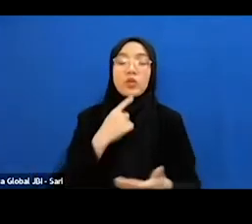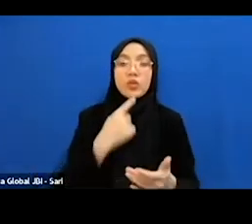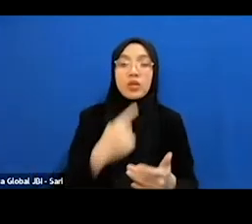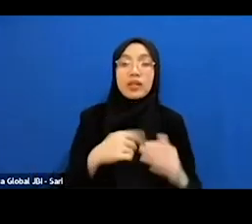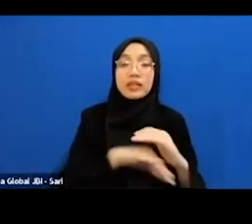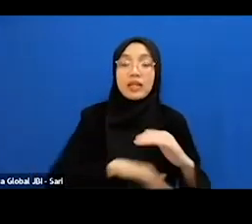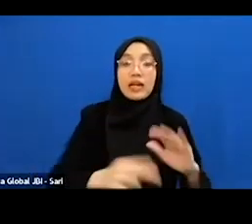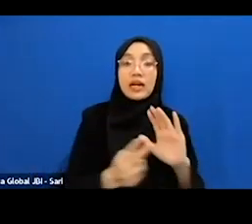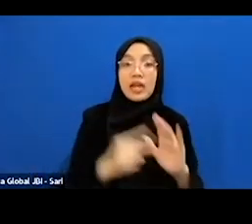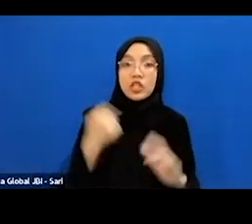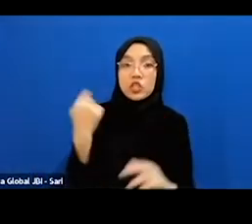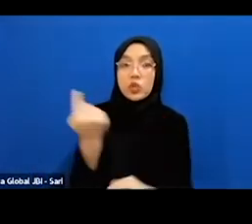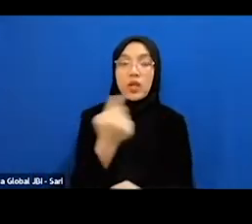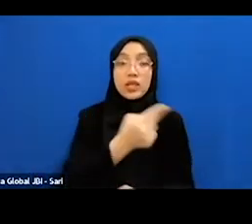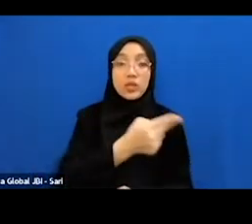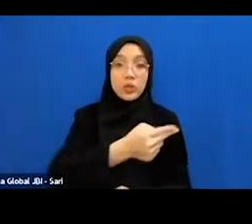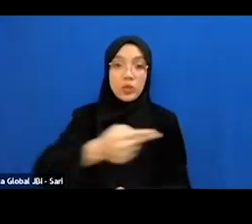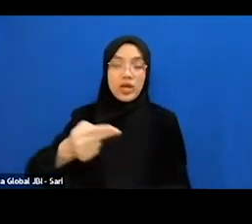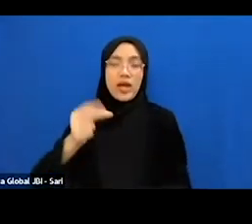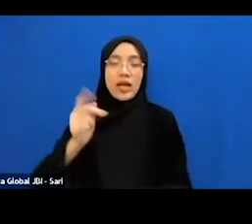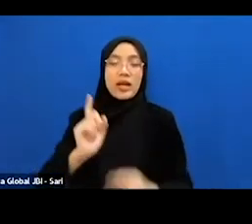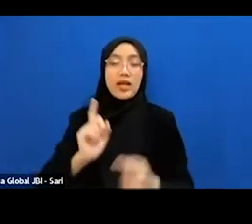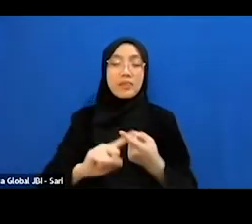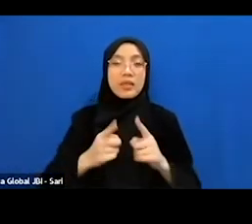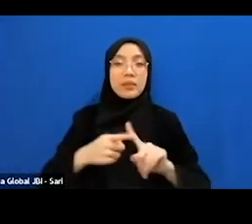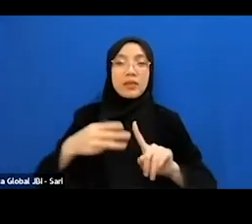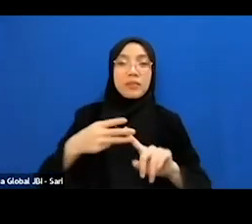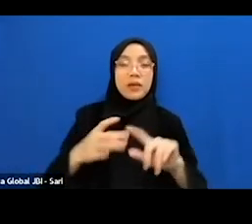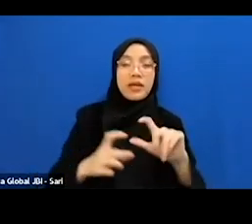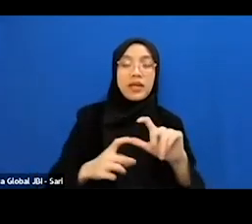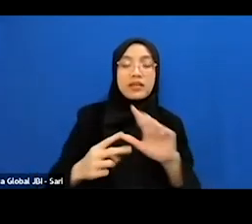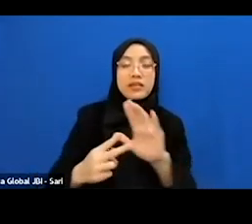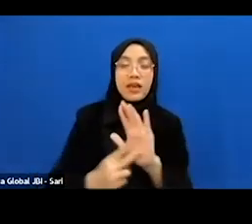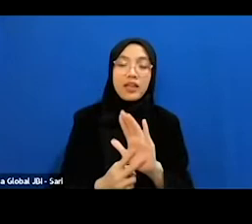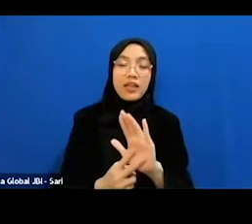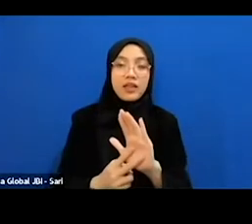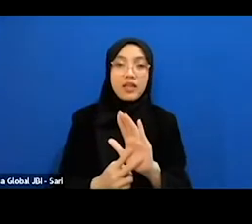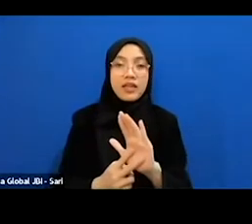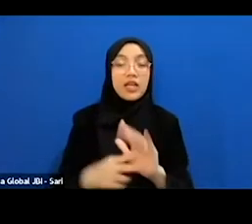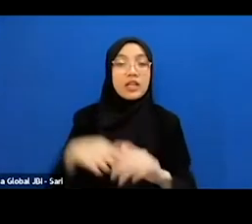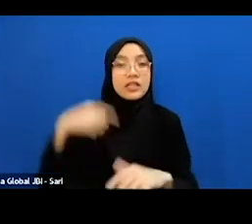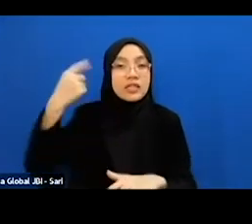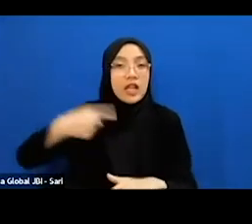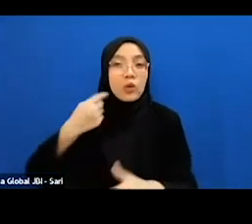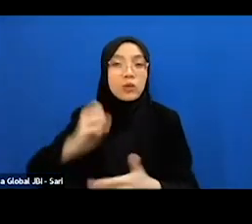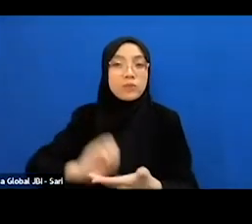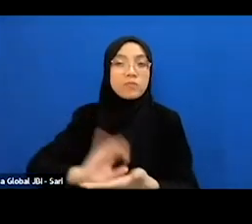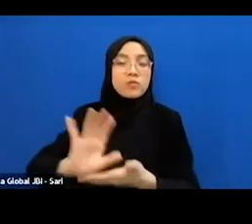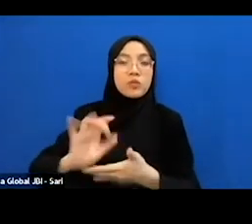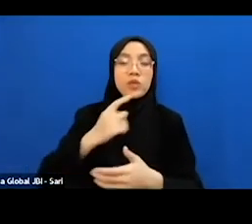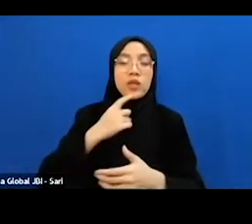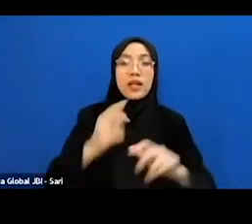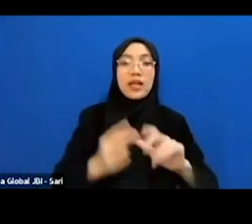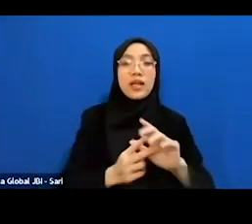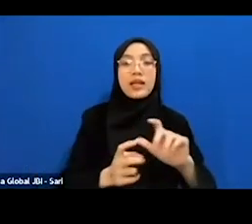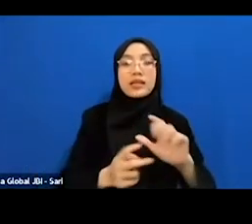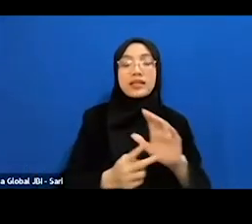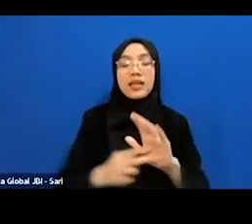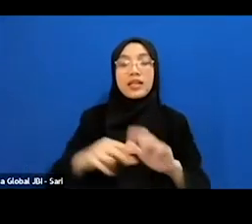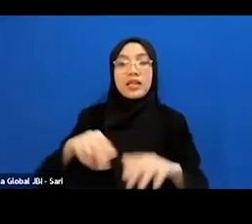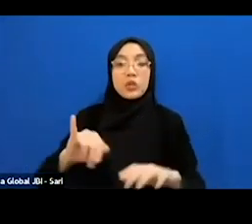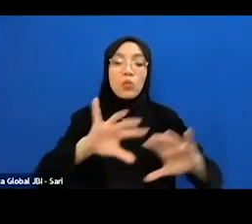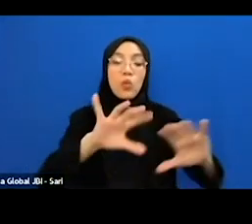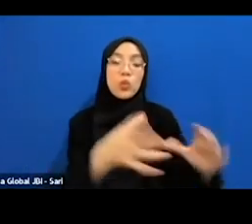nasional Indonesia ada teman-teman BSN yang senantiasa mengeluarkan SNI untuk Pro produk